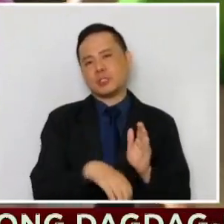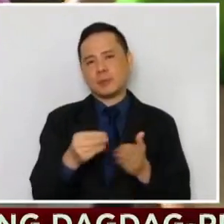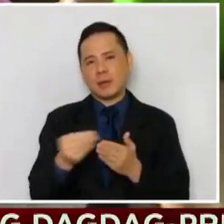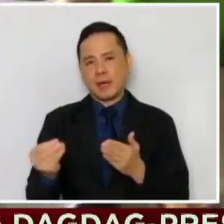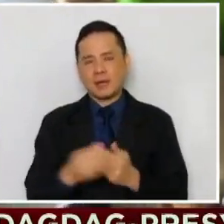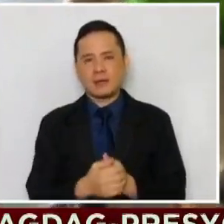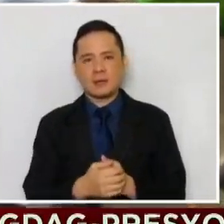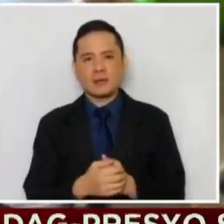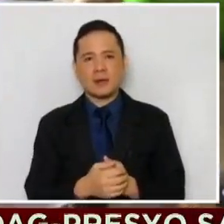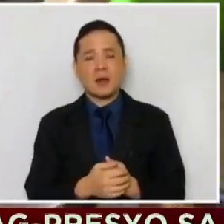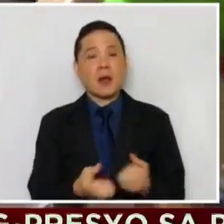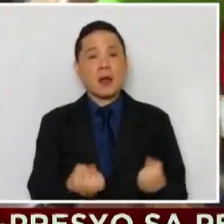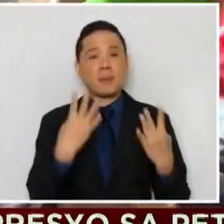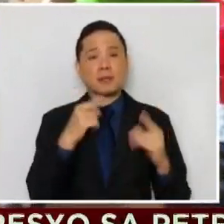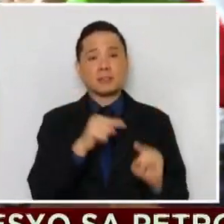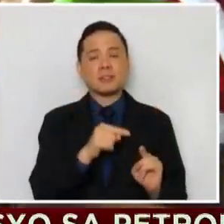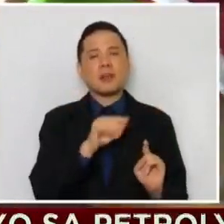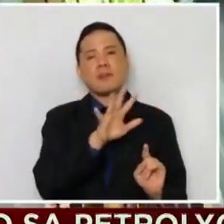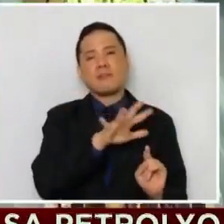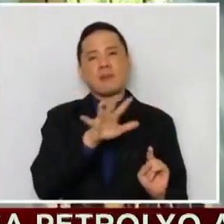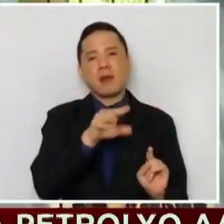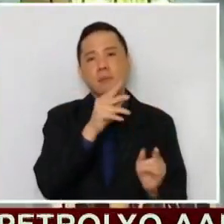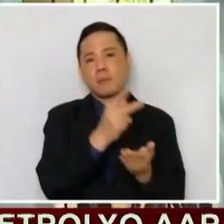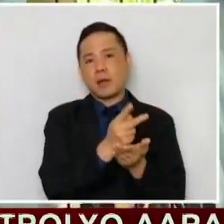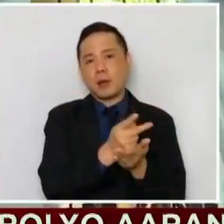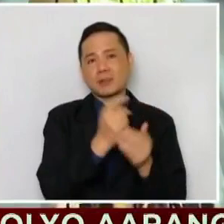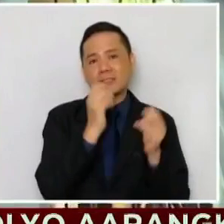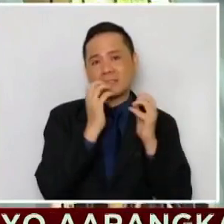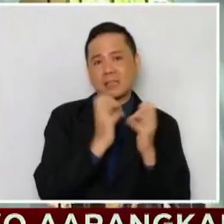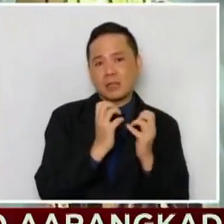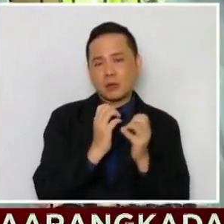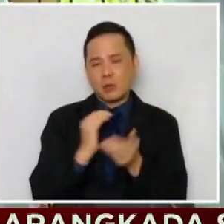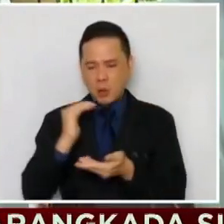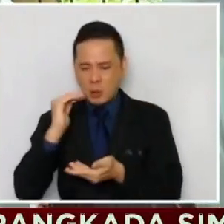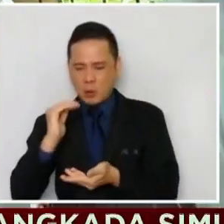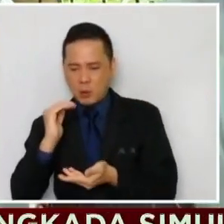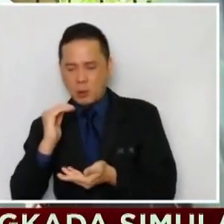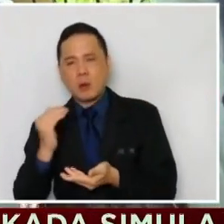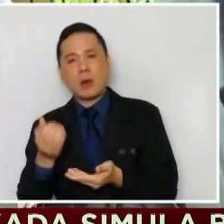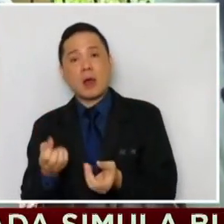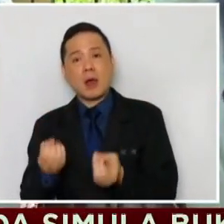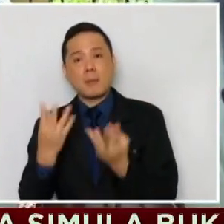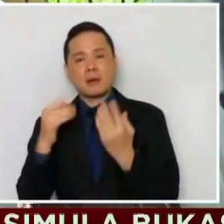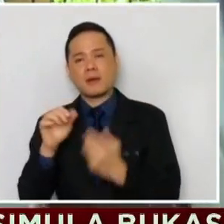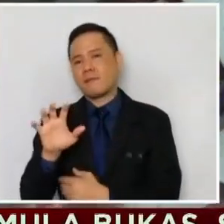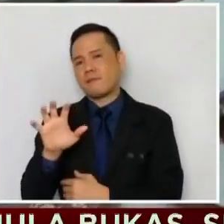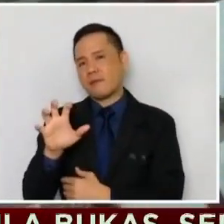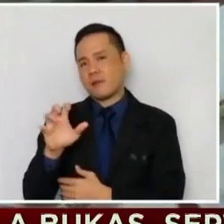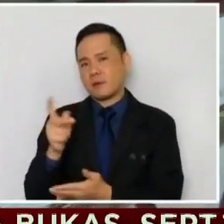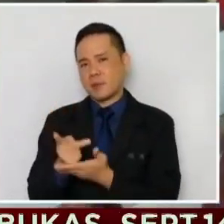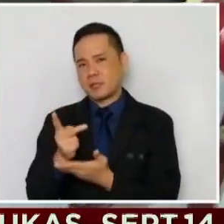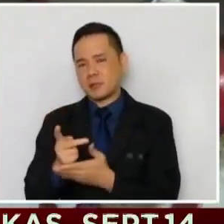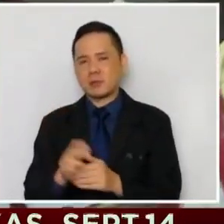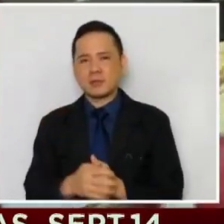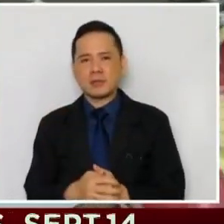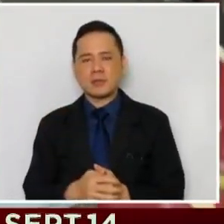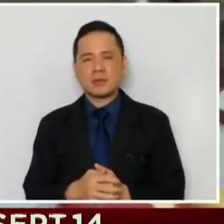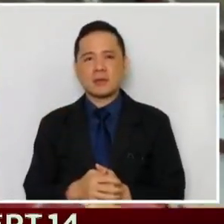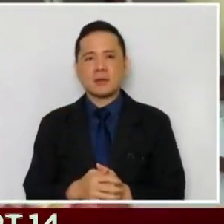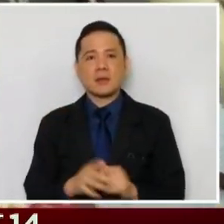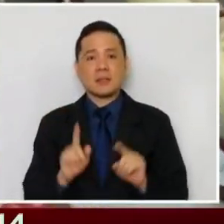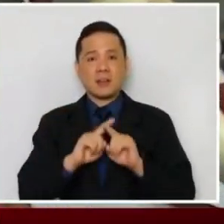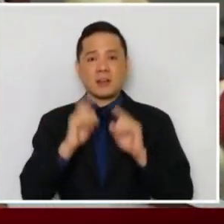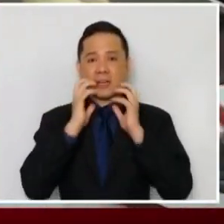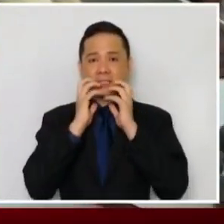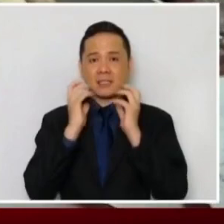sa 55 pesos. Ang medium size naman nagsisimula ang presyo sa 500 pesos. Ang mga Santa Claus na ito